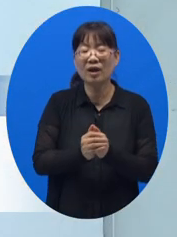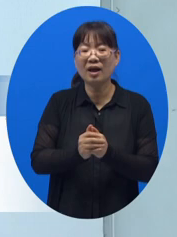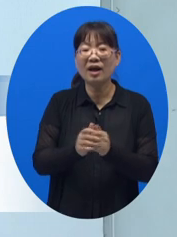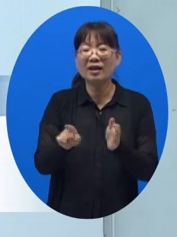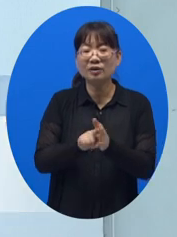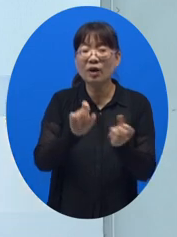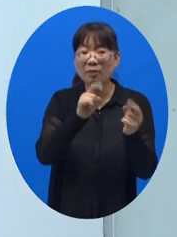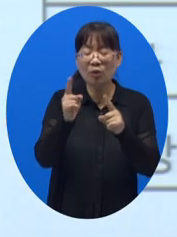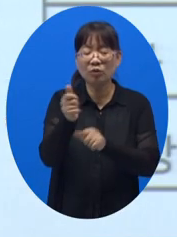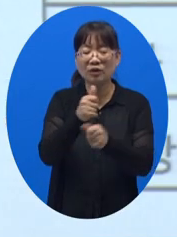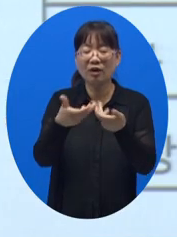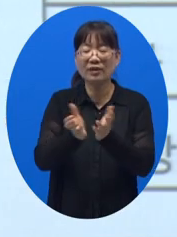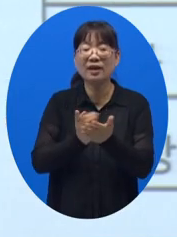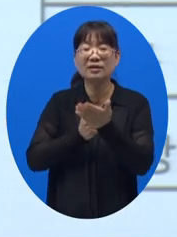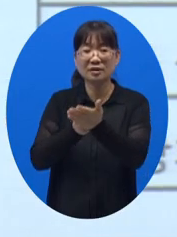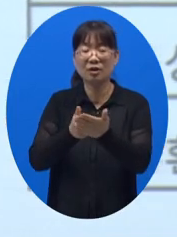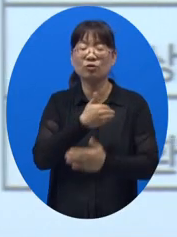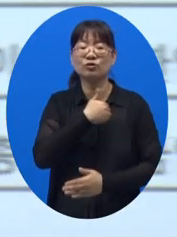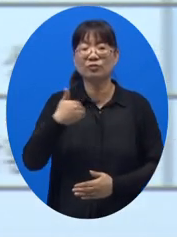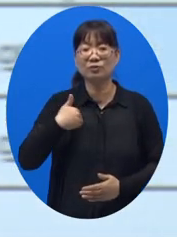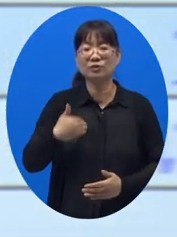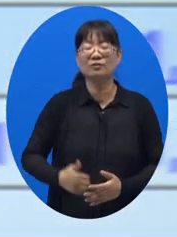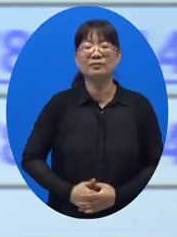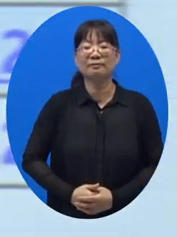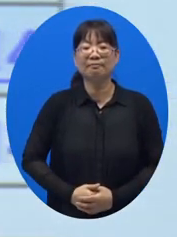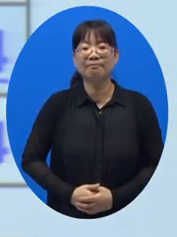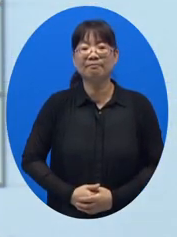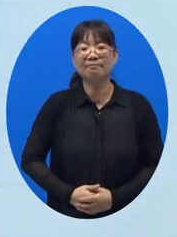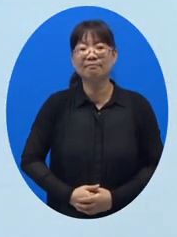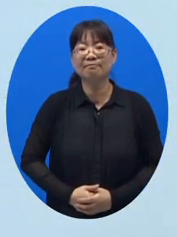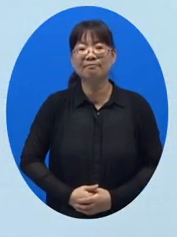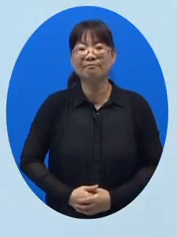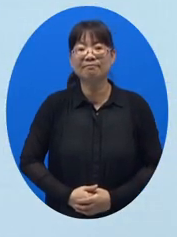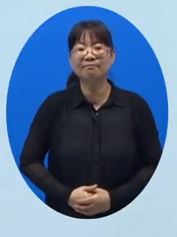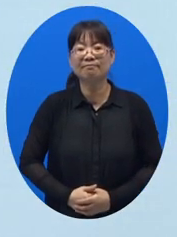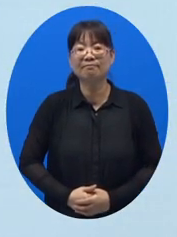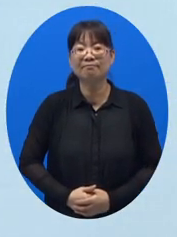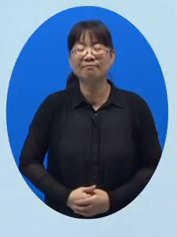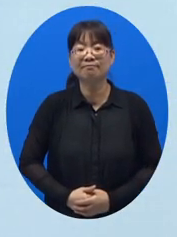신용회복위원회로 신청하면 됩니다. 경기주유TV 최창순입니다.